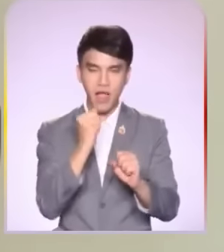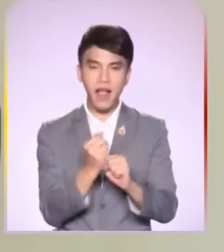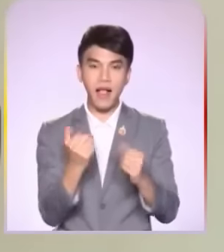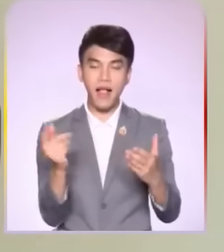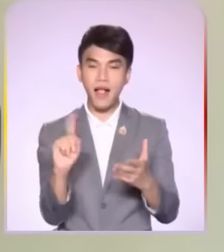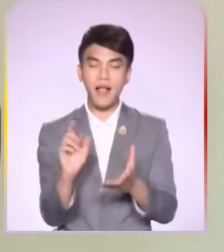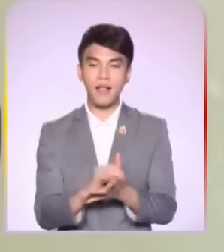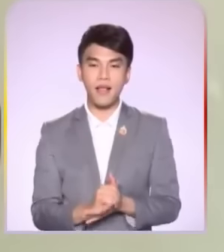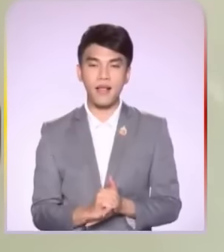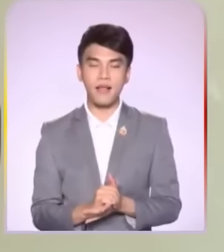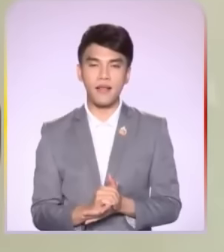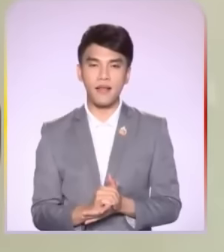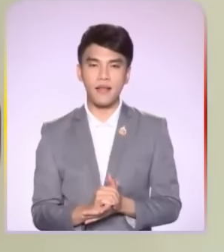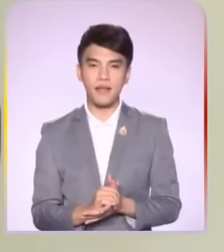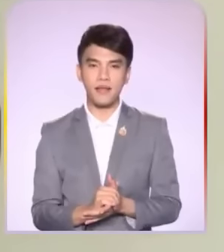ยังไงบ้างคะ